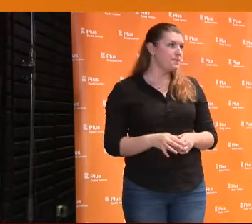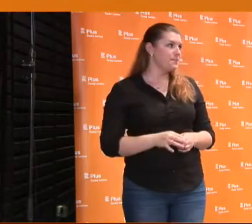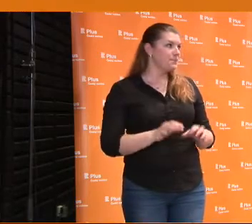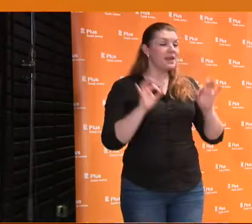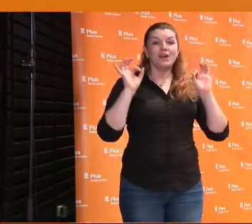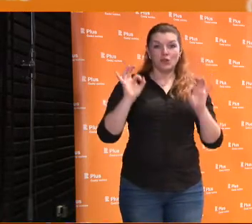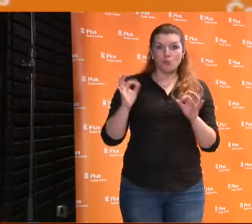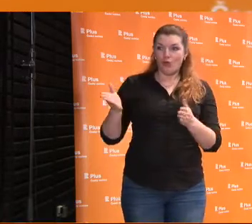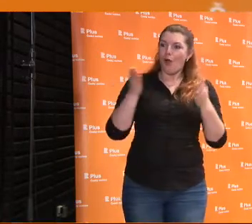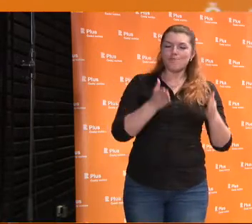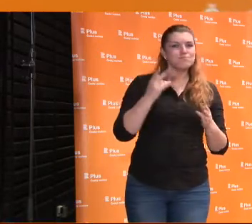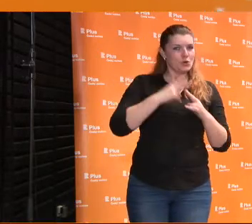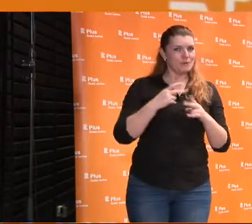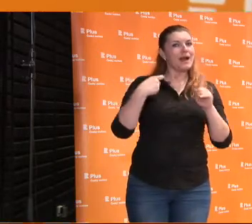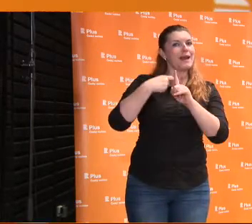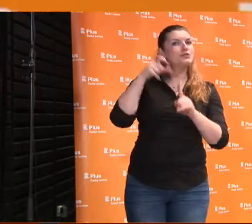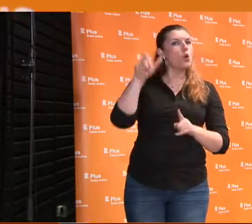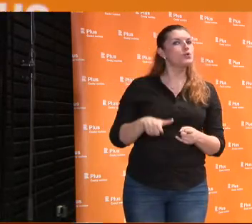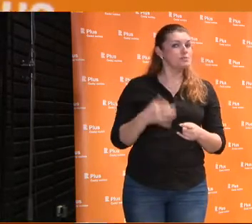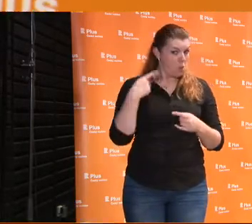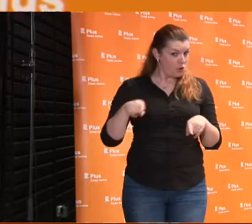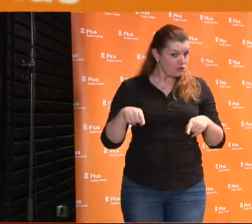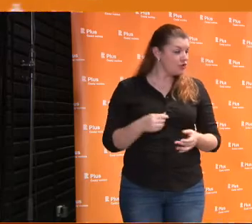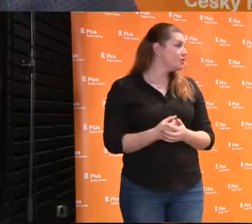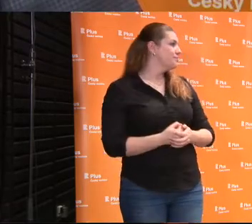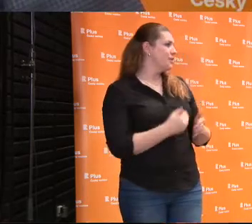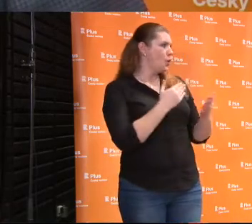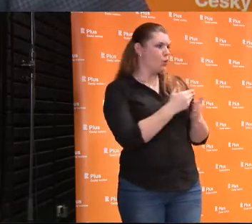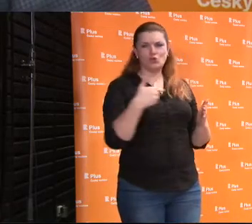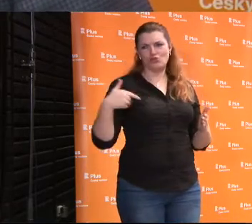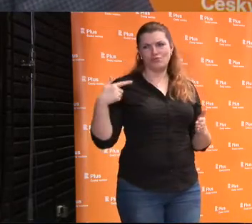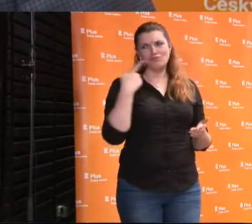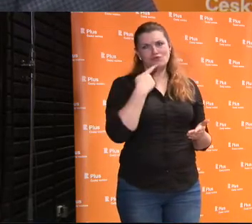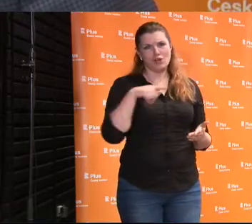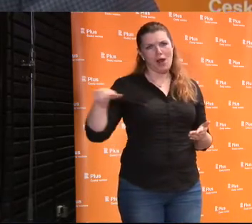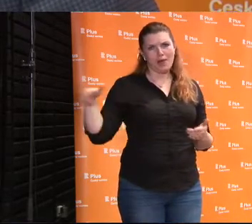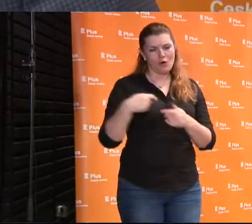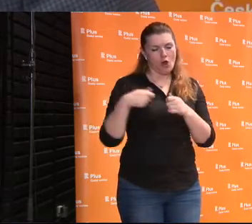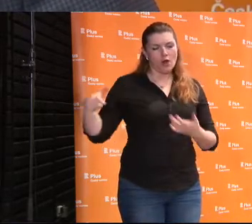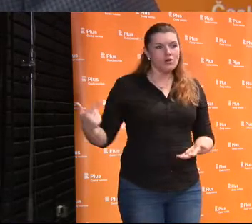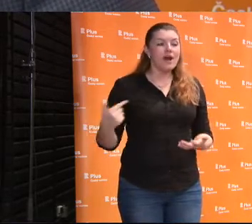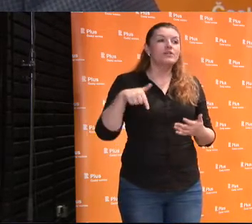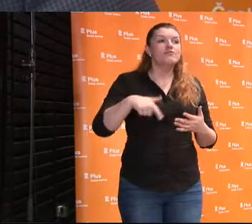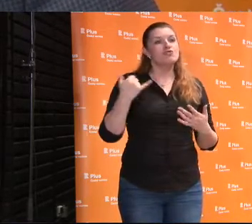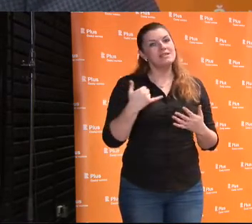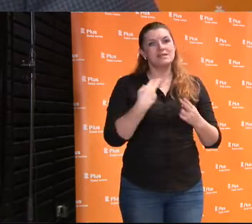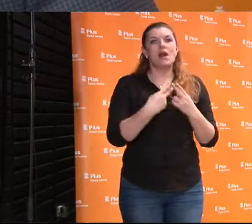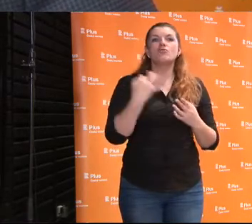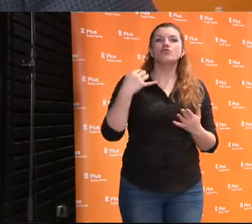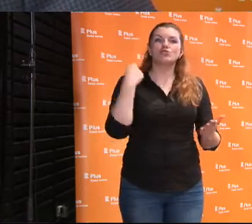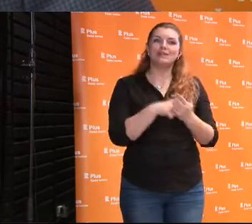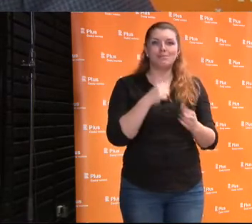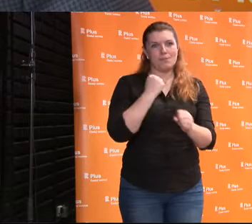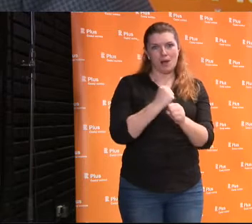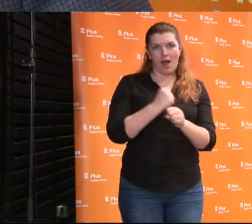úvodní otázka stejná i pro vás? Jak tady padlo od předřečníků, tak tady hraje velkou roli povaha činnosti